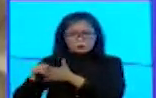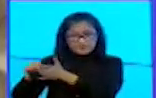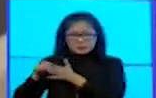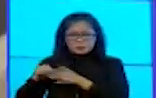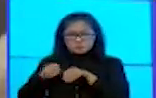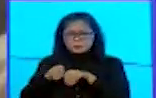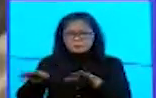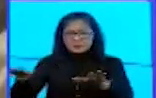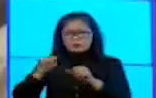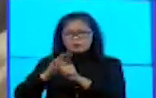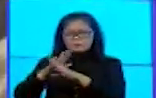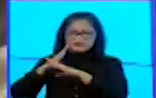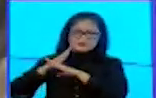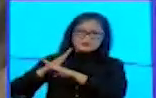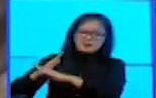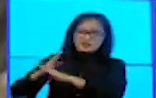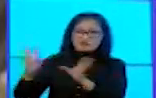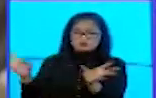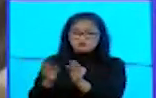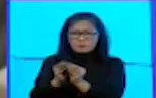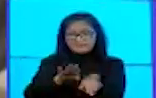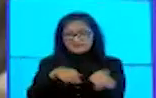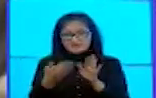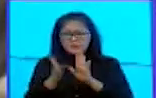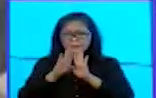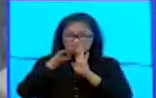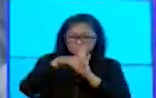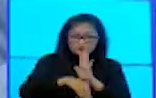virus sekaligus menekan angka kematian akibat pandemi.